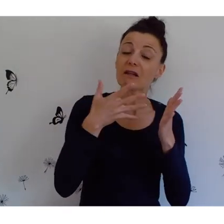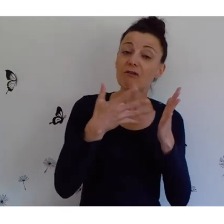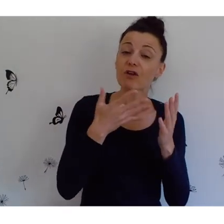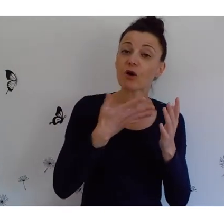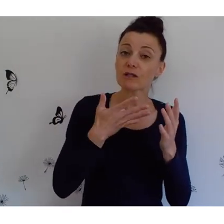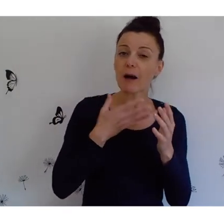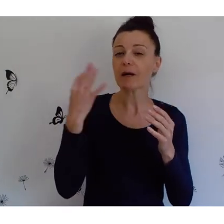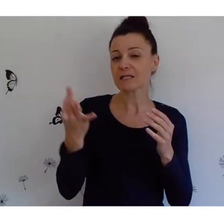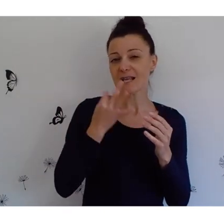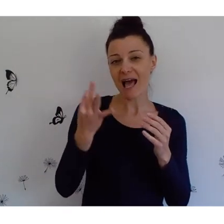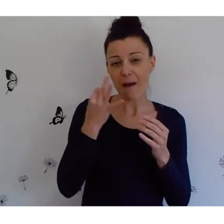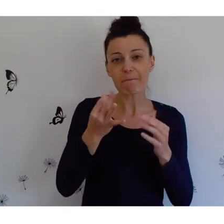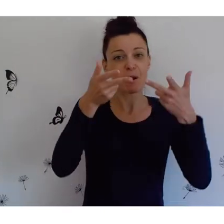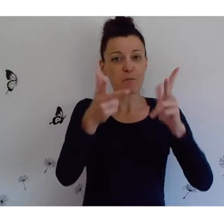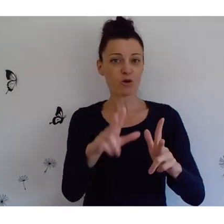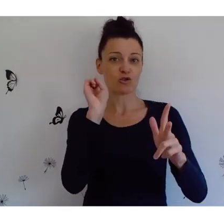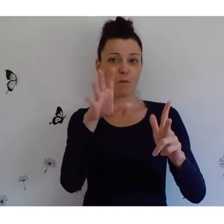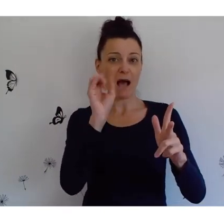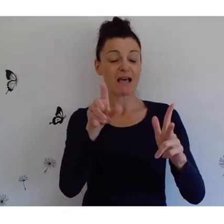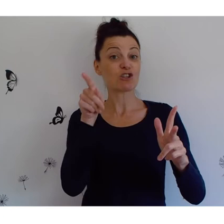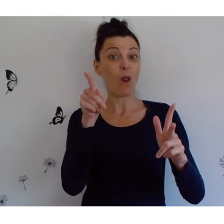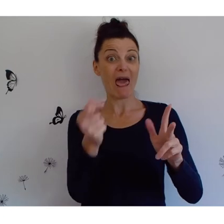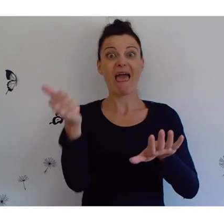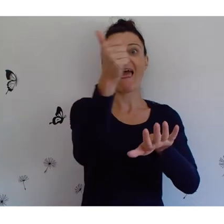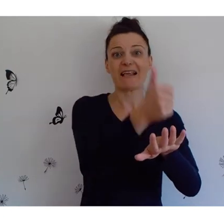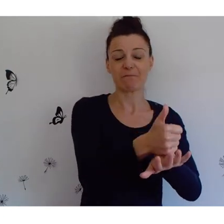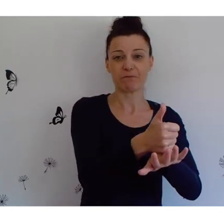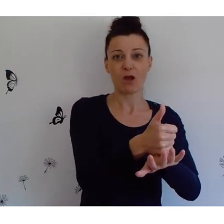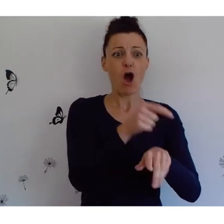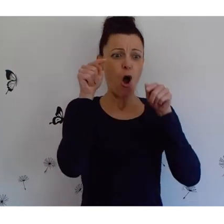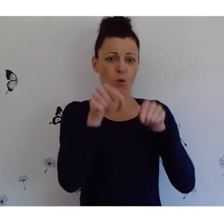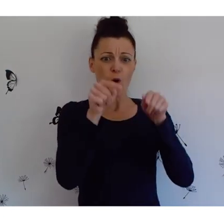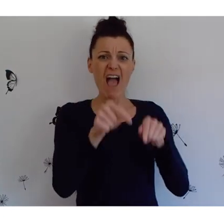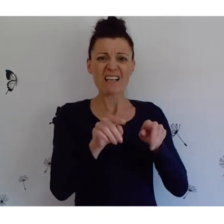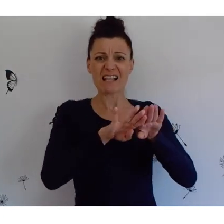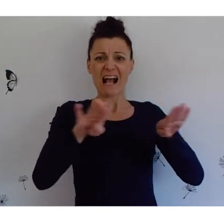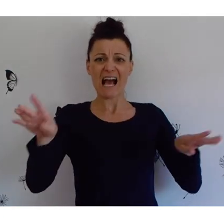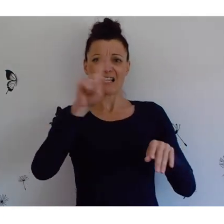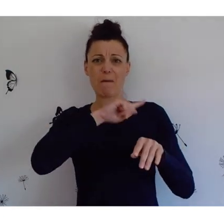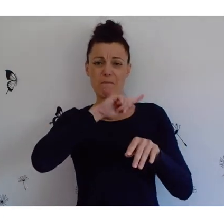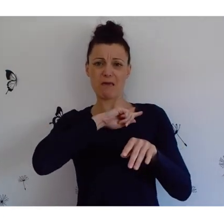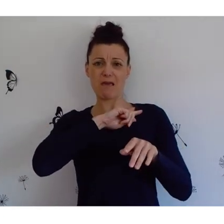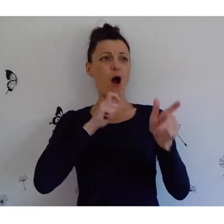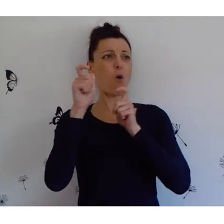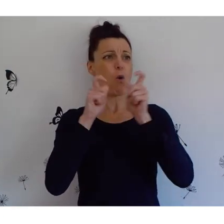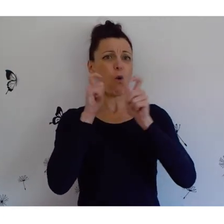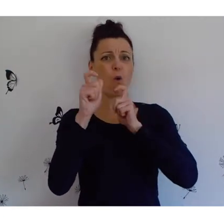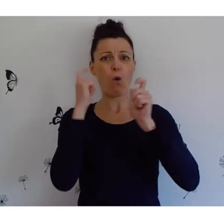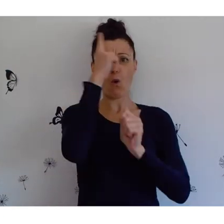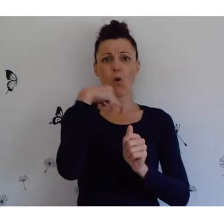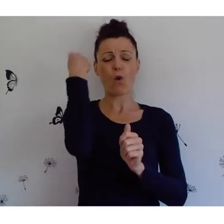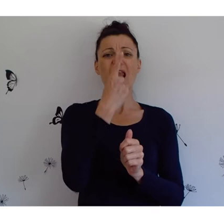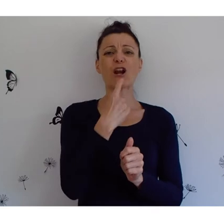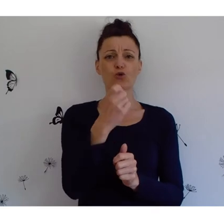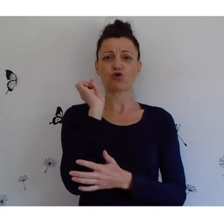sedersi al posto del maestro. «Questa è la mia cattedra!» strillava paonazzo